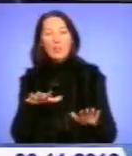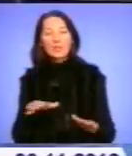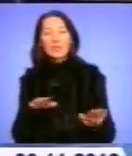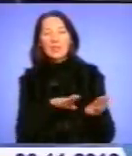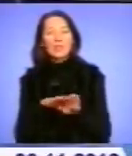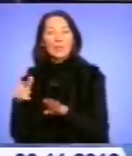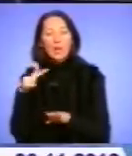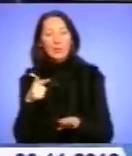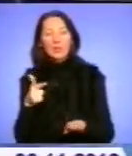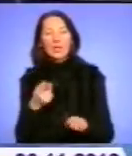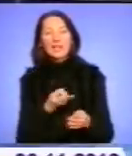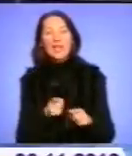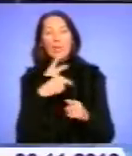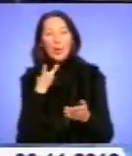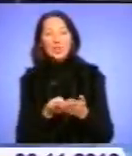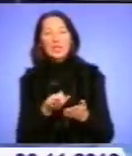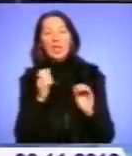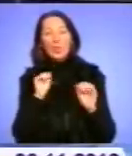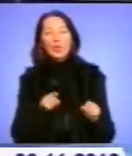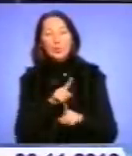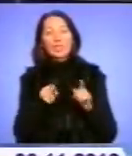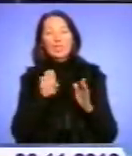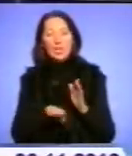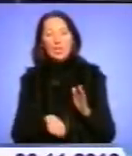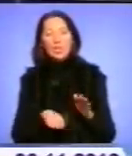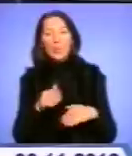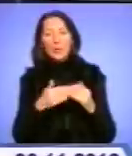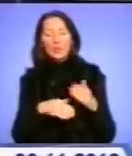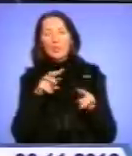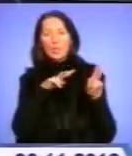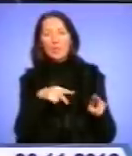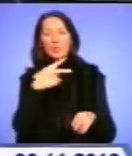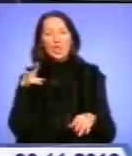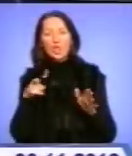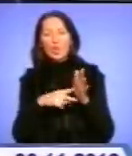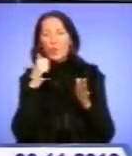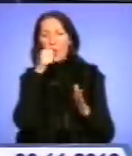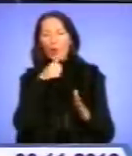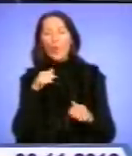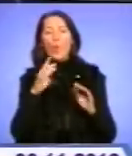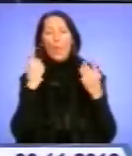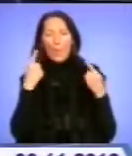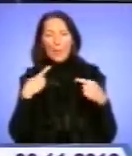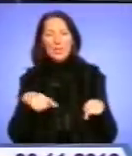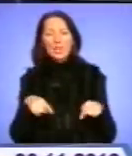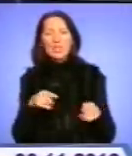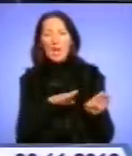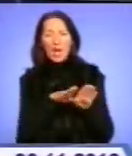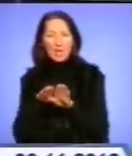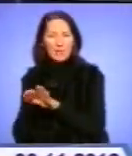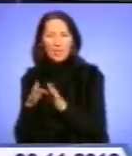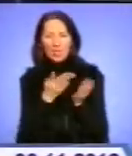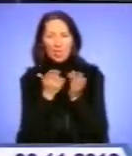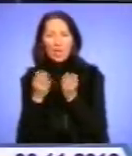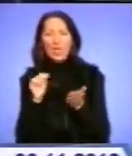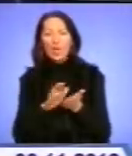часом змінитися на гірше. Адже фахівці спостерігають з 2007 року падіння рівня читання друкованої преси.